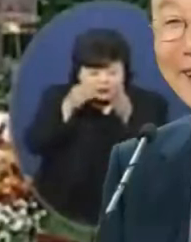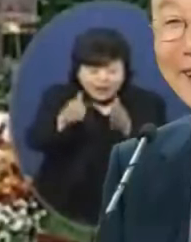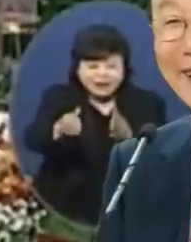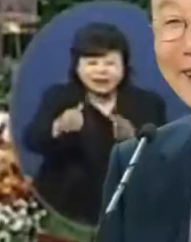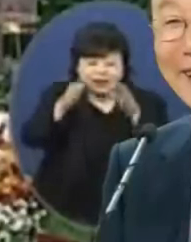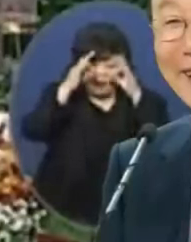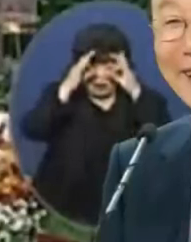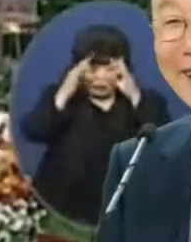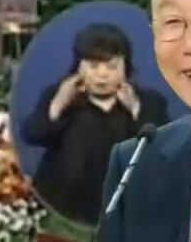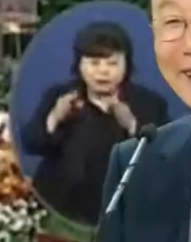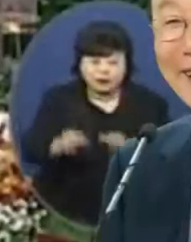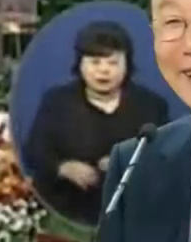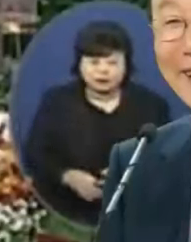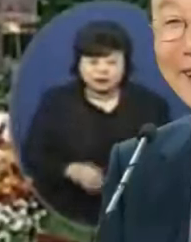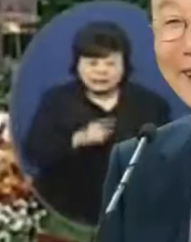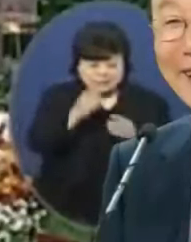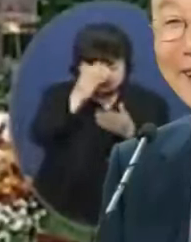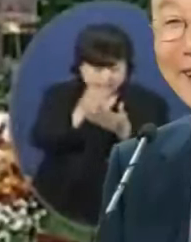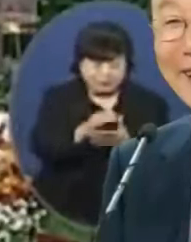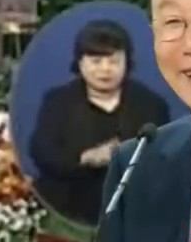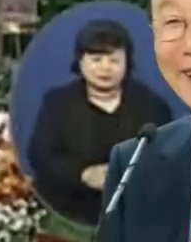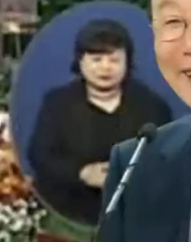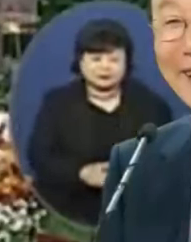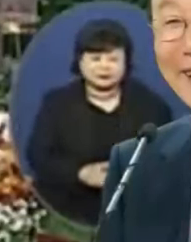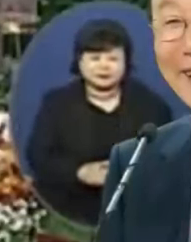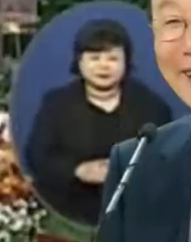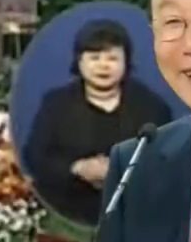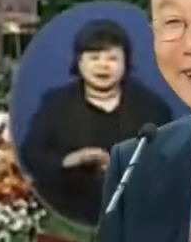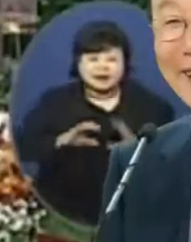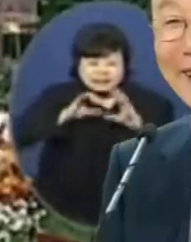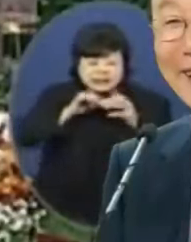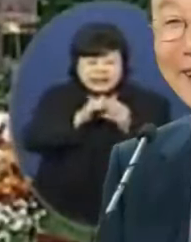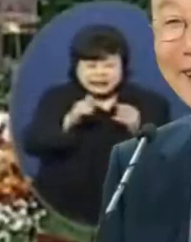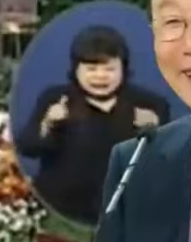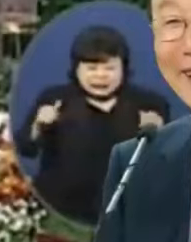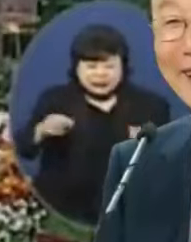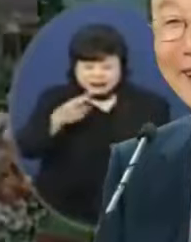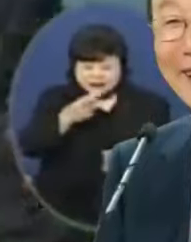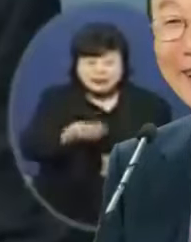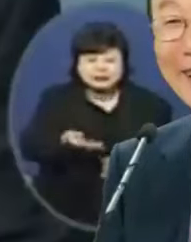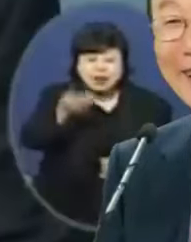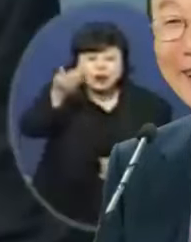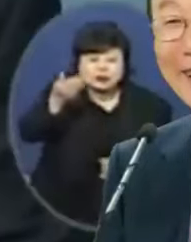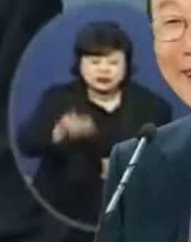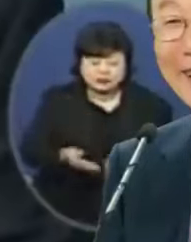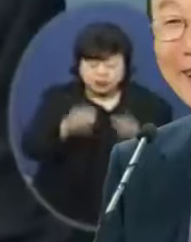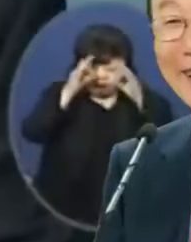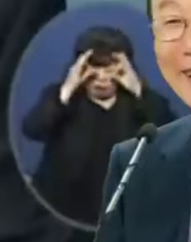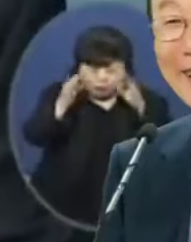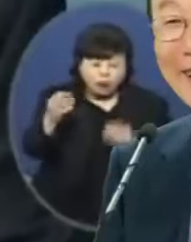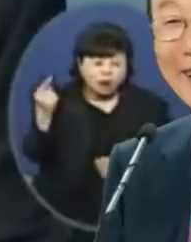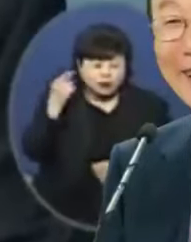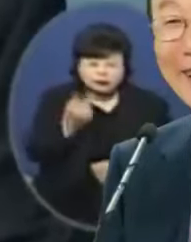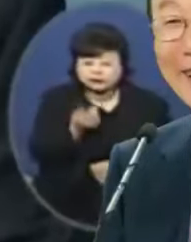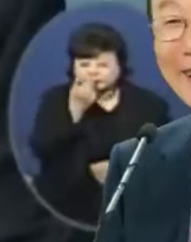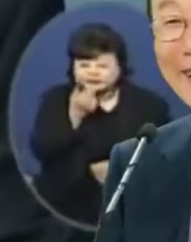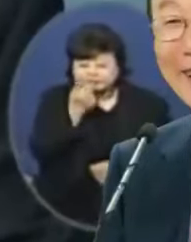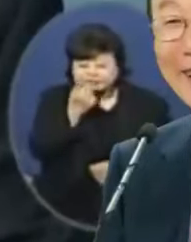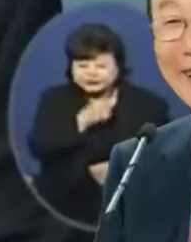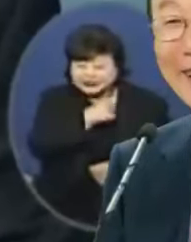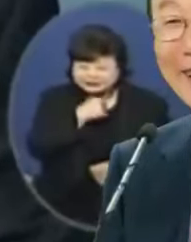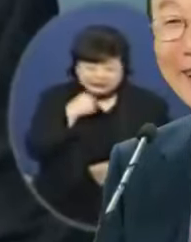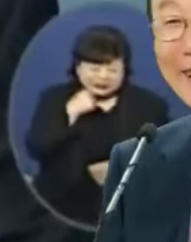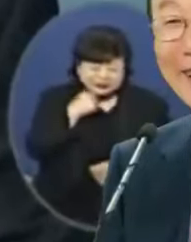것으로 살지 말아야 되는 것입니다. 이 세상 사람은 3차원의 세계 속에서 보고 듣고 냄새하고